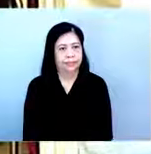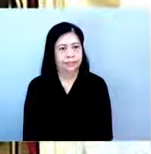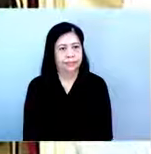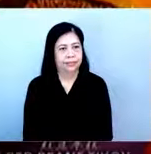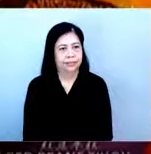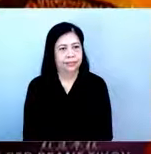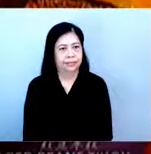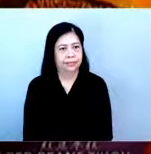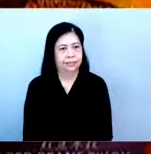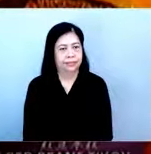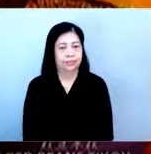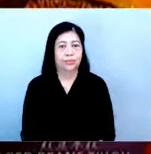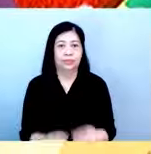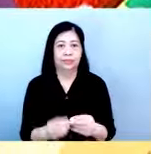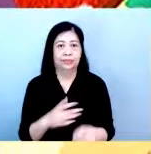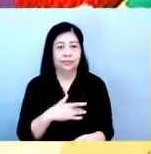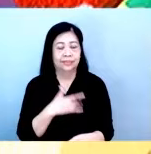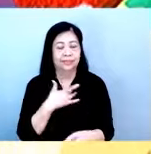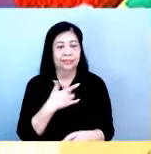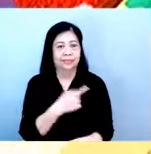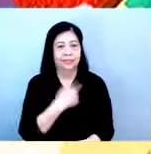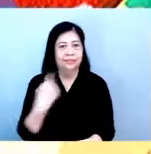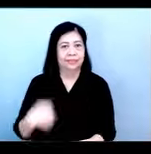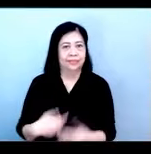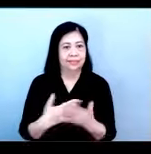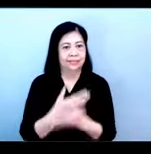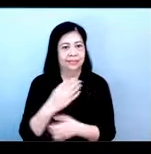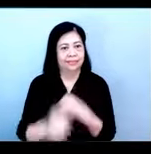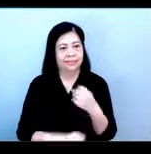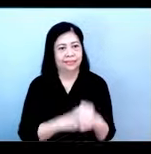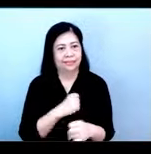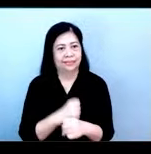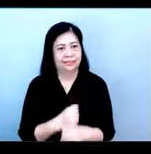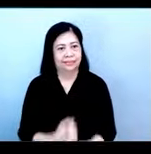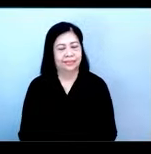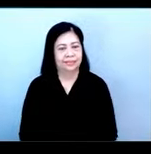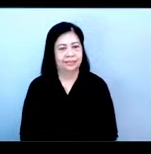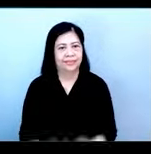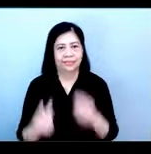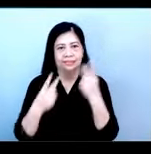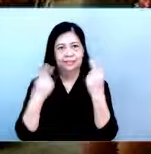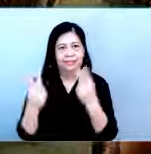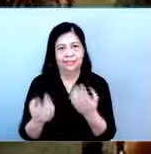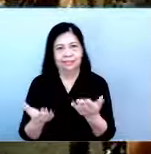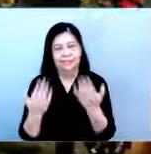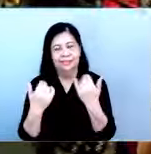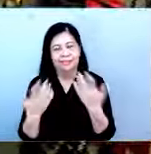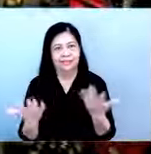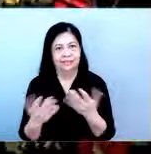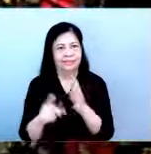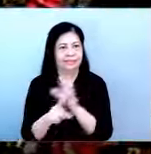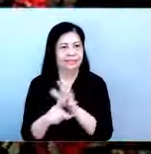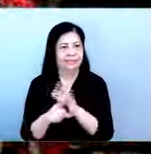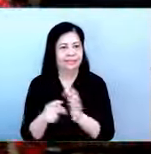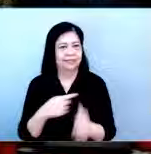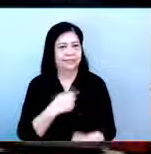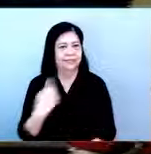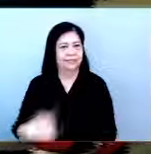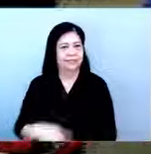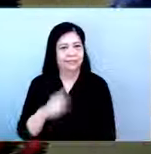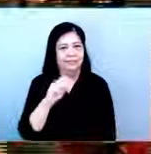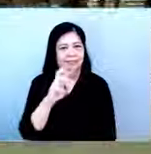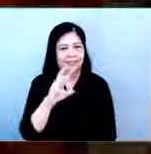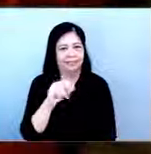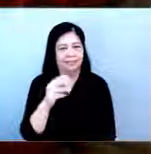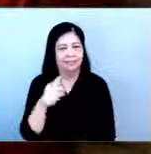Para mas feel ang paparating na Chinese New Year, bumisita na sa sikat na Chinatown ng